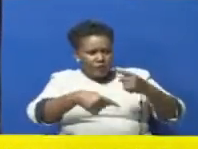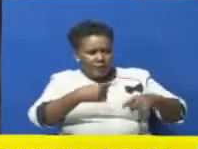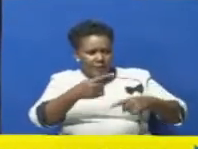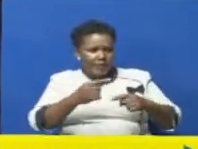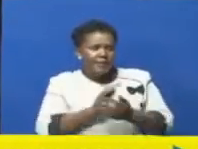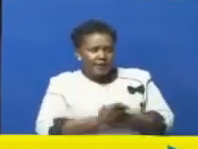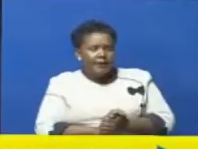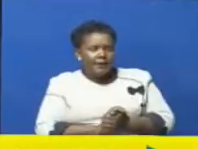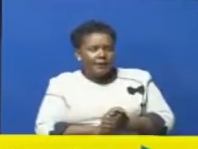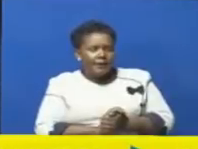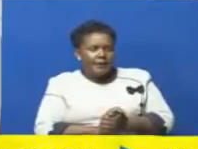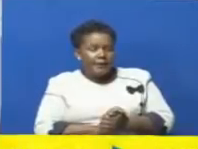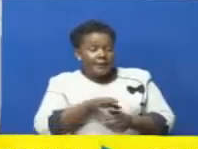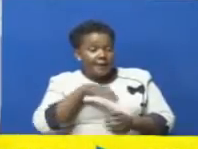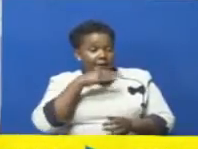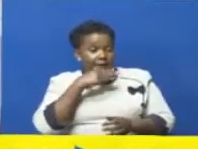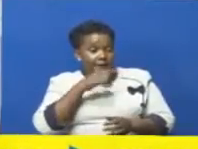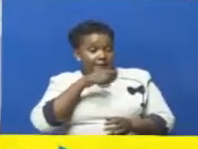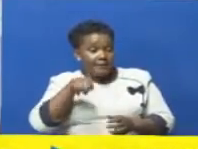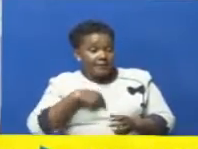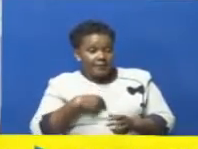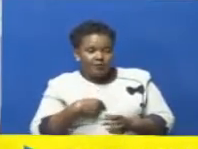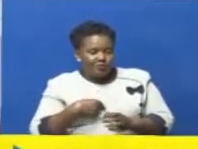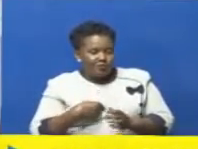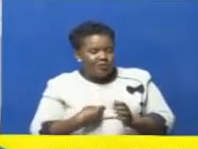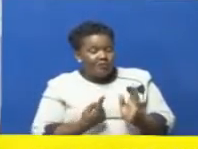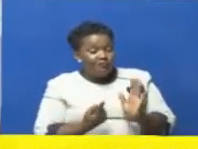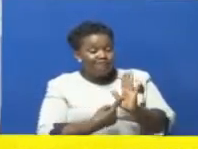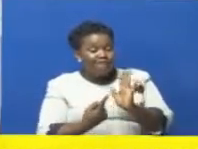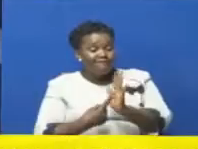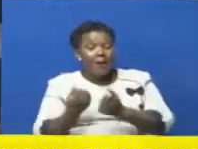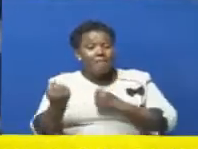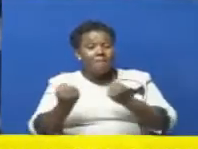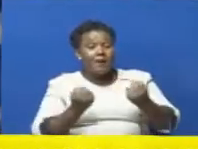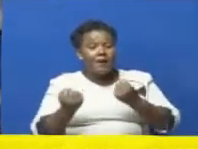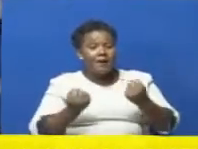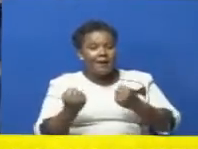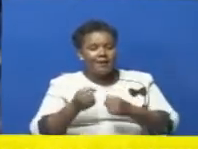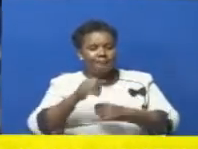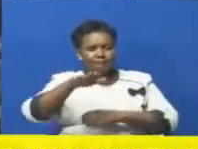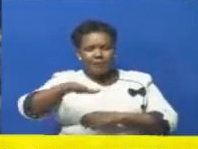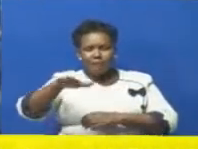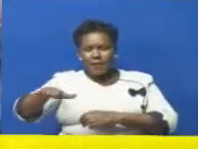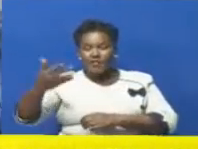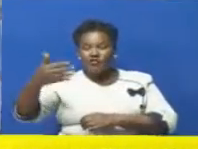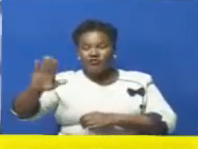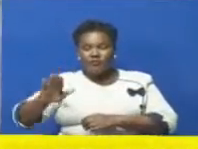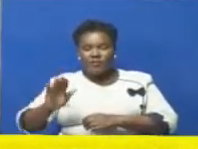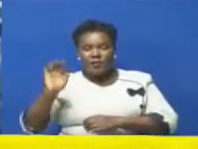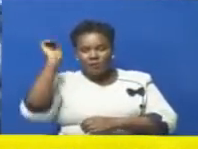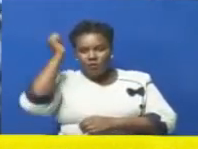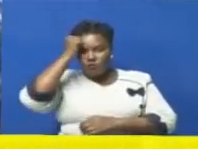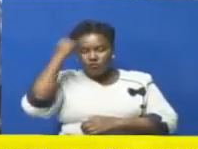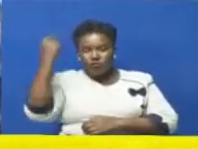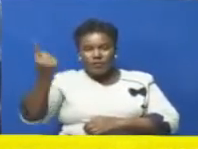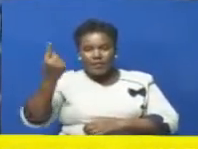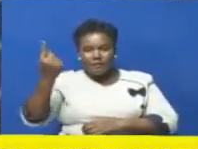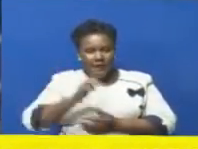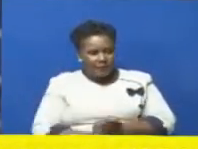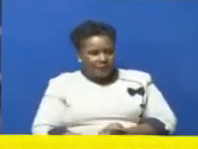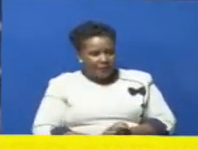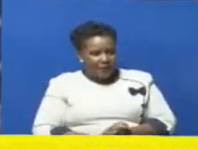magari ambayo yameegeshwa nje ya jengo hili la makumbusho. Miongoni mwa magari matano yaliyopo hapa